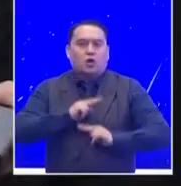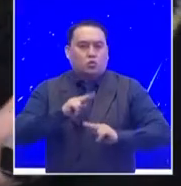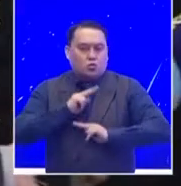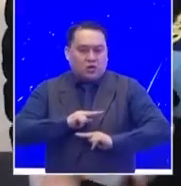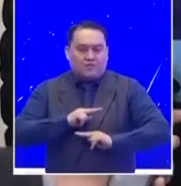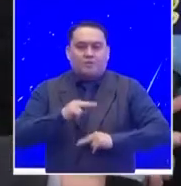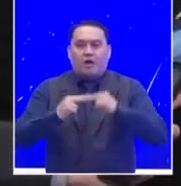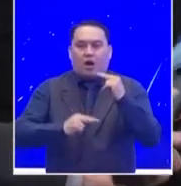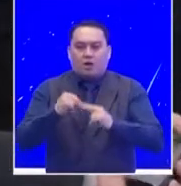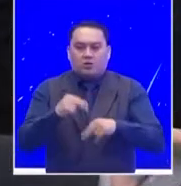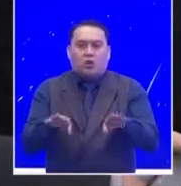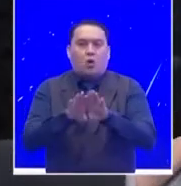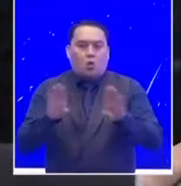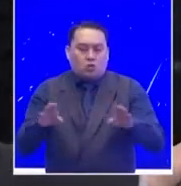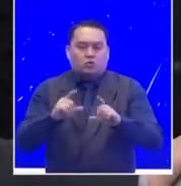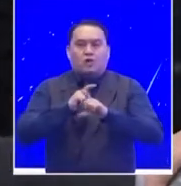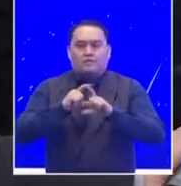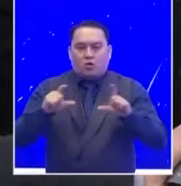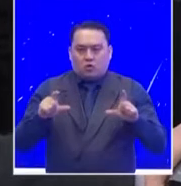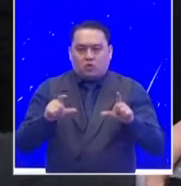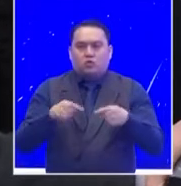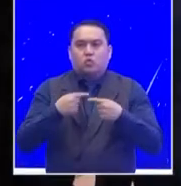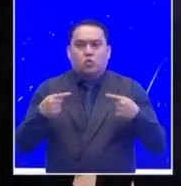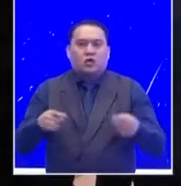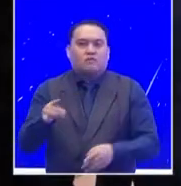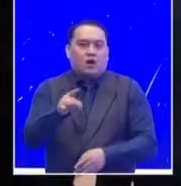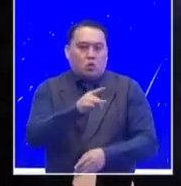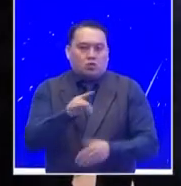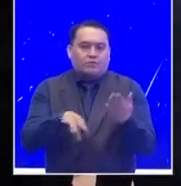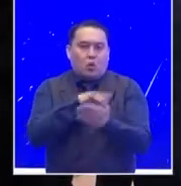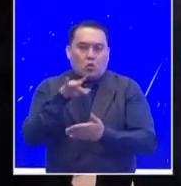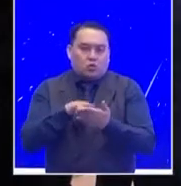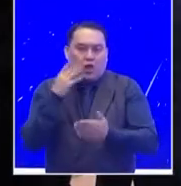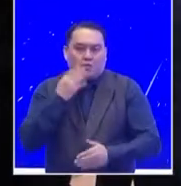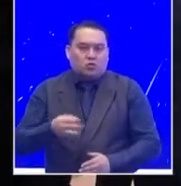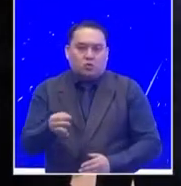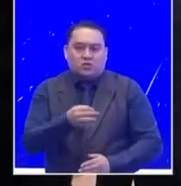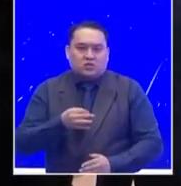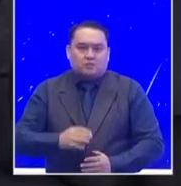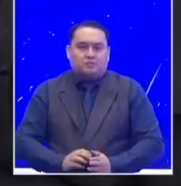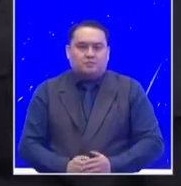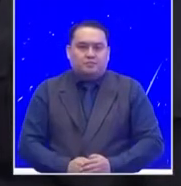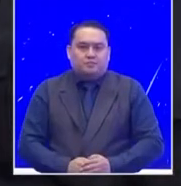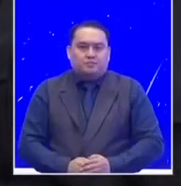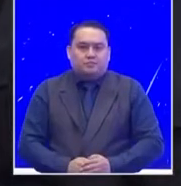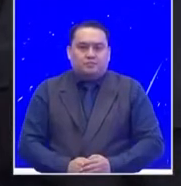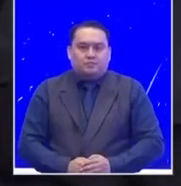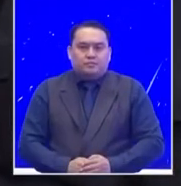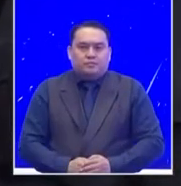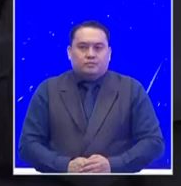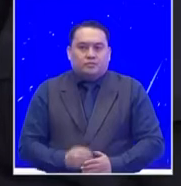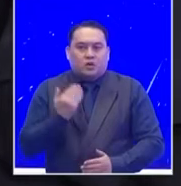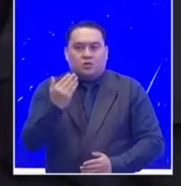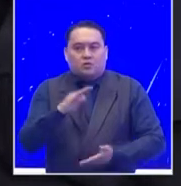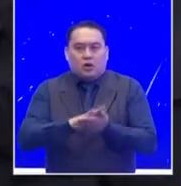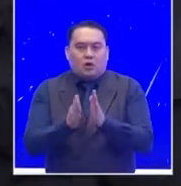сотрудничество, возводя аналогичные объекты уже в других районах и городах Алматинской области. Давай с ним заключим